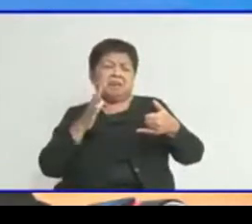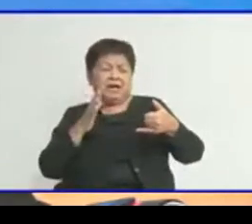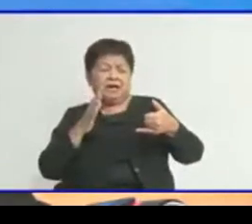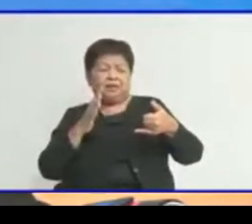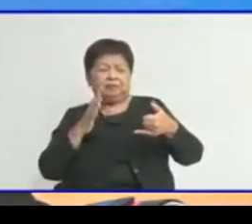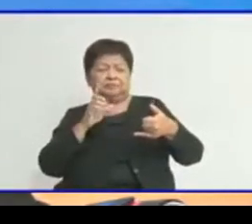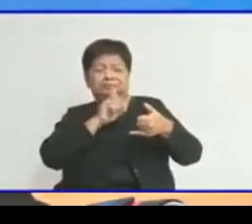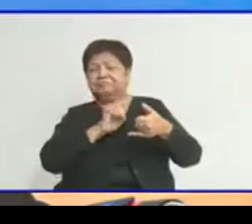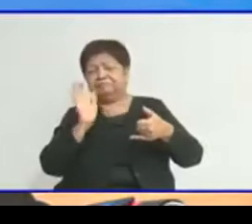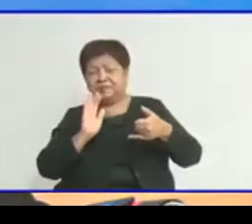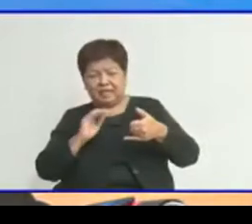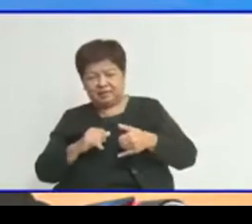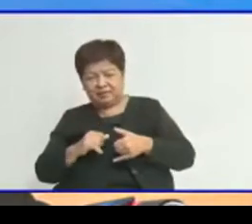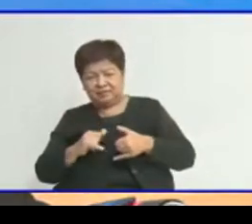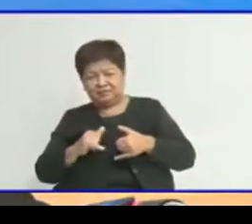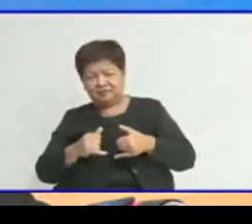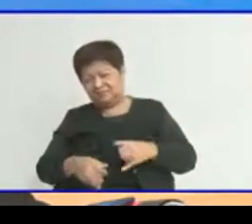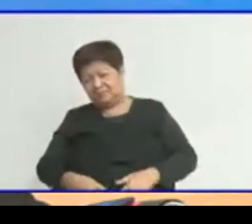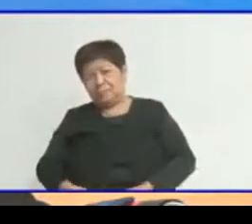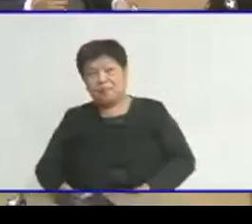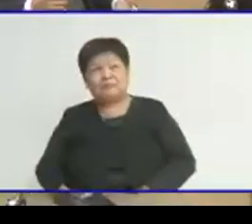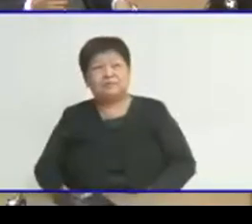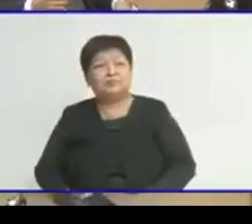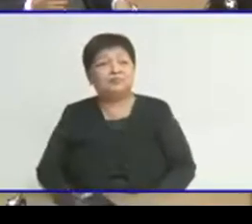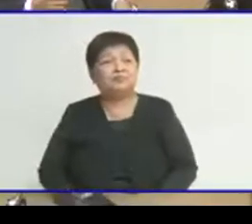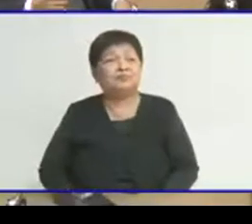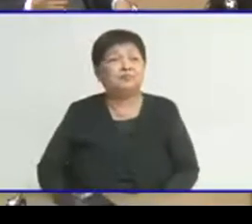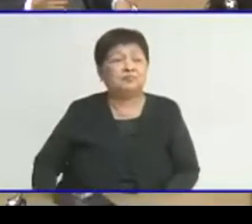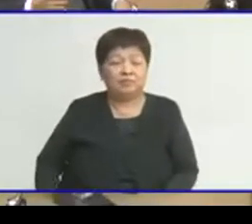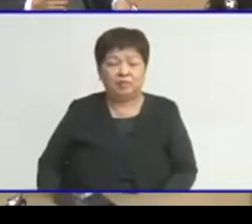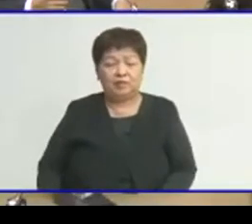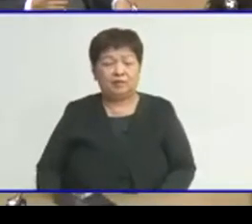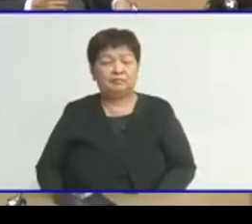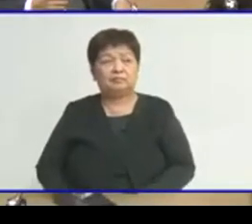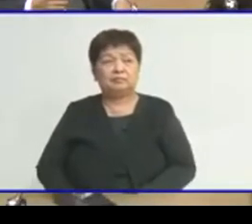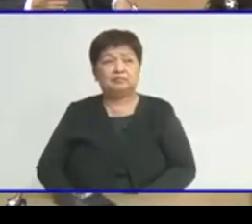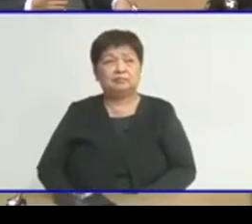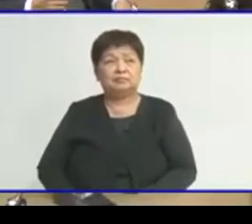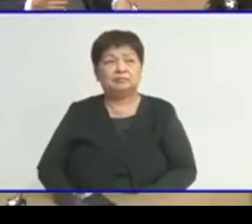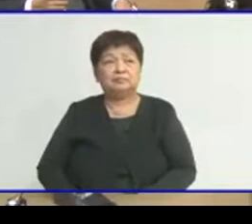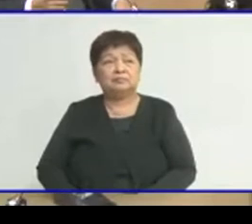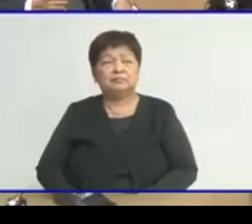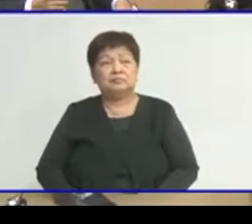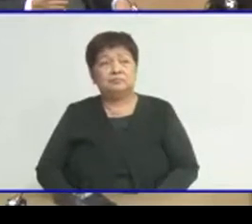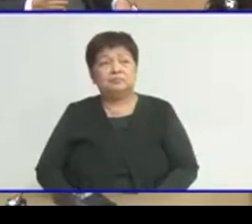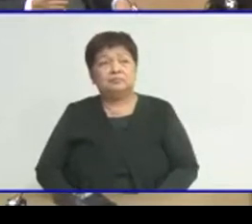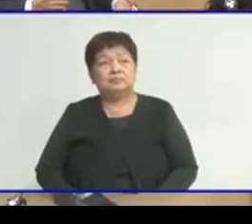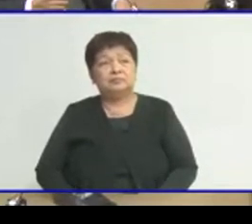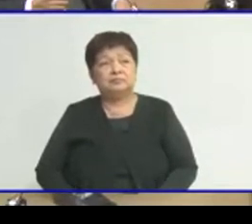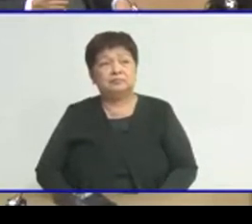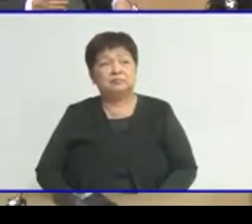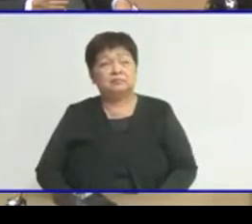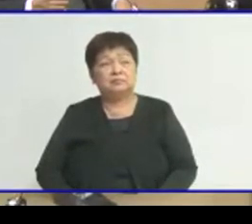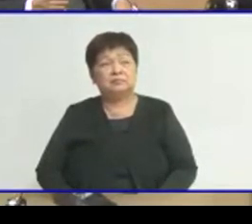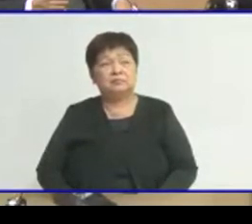to return to your country. Voluntarily, the question is why do the people who have been released from prison don't